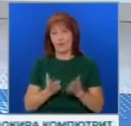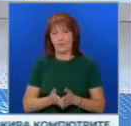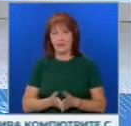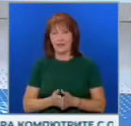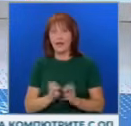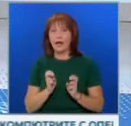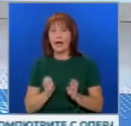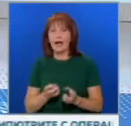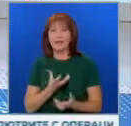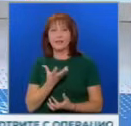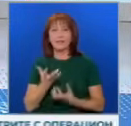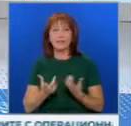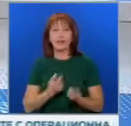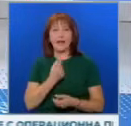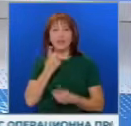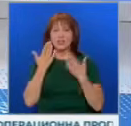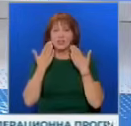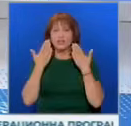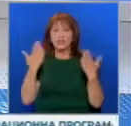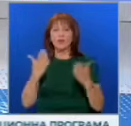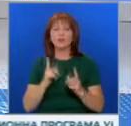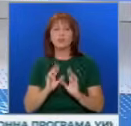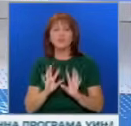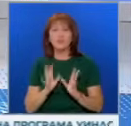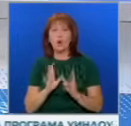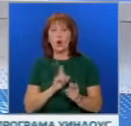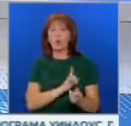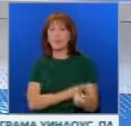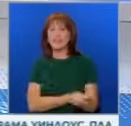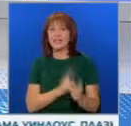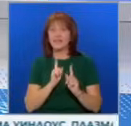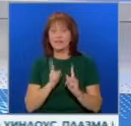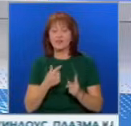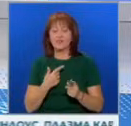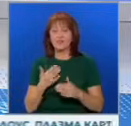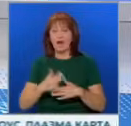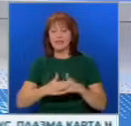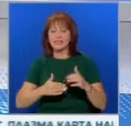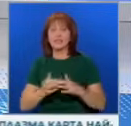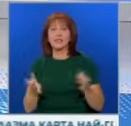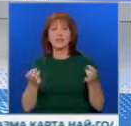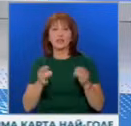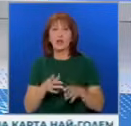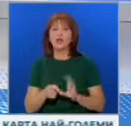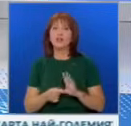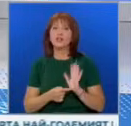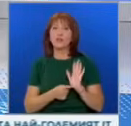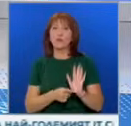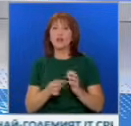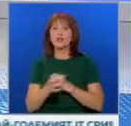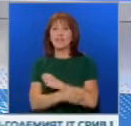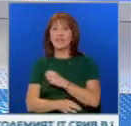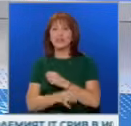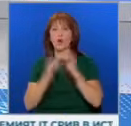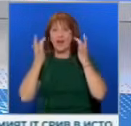Как изгаря един живот и колко усилия са нужни, за да бъде изграден отново? Ще ви покажем историята на фермера